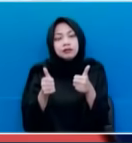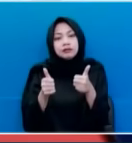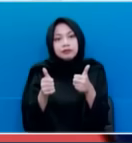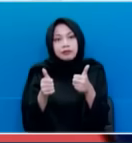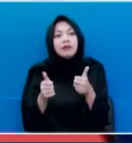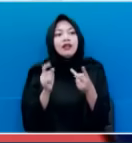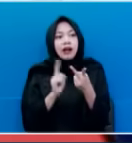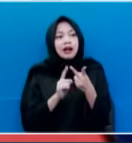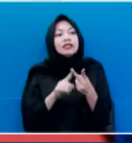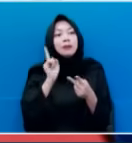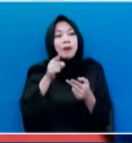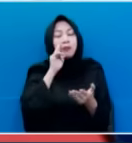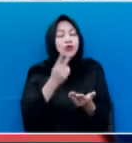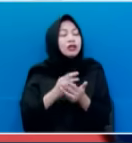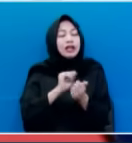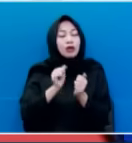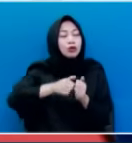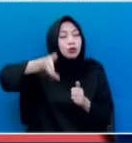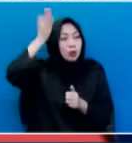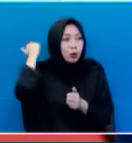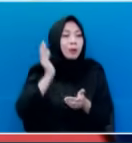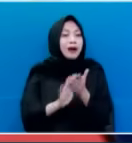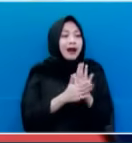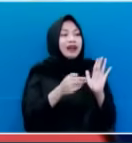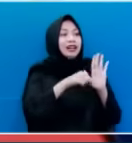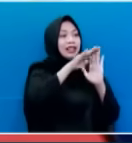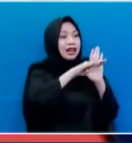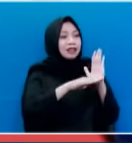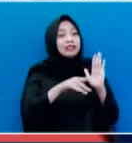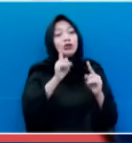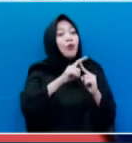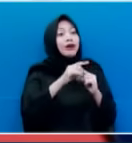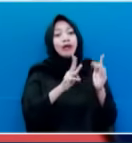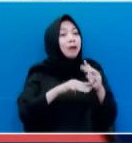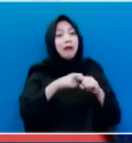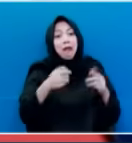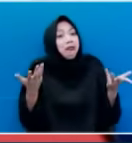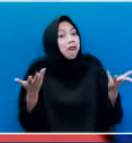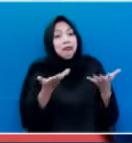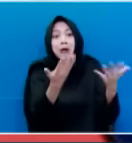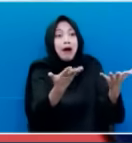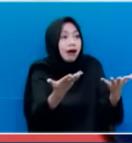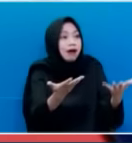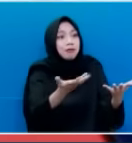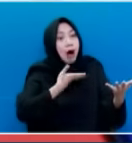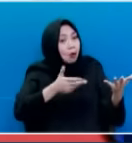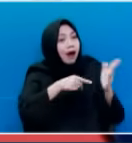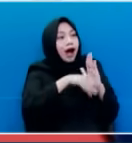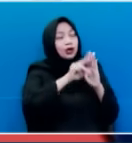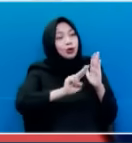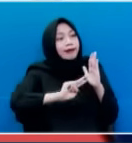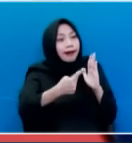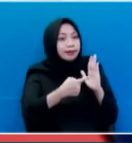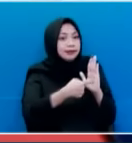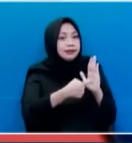dan itu sudah terbukti. Jadi proses pertamanya sudah selesai, sekarang tugas MK untuk mengoreksi dalam tanda kutip putusan